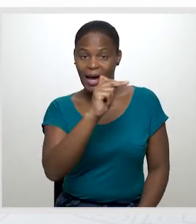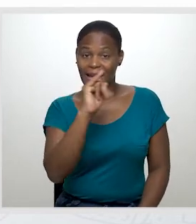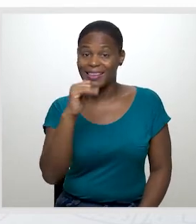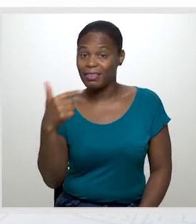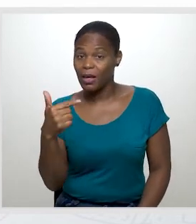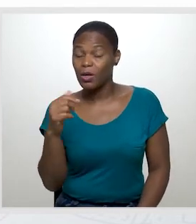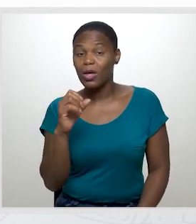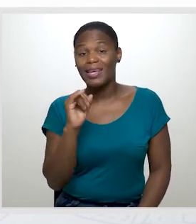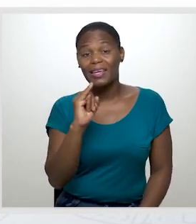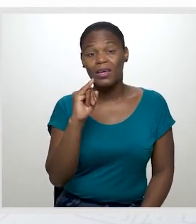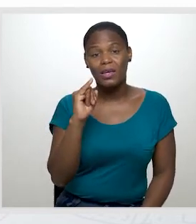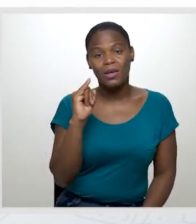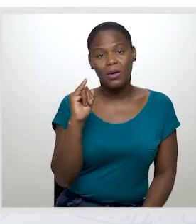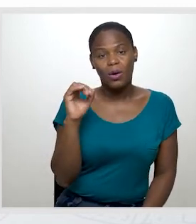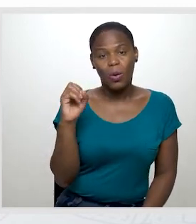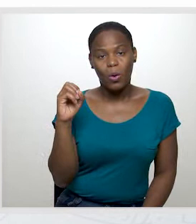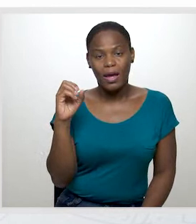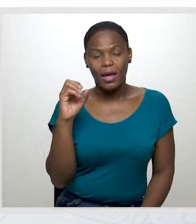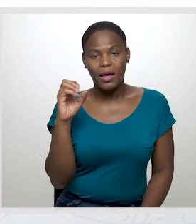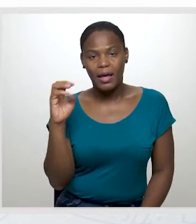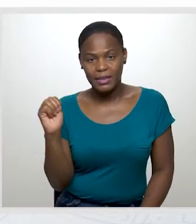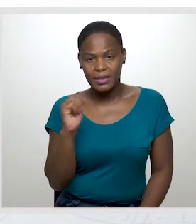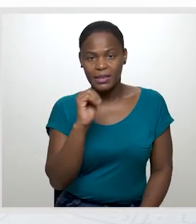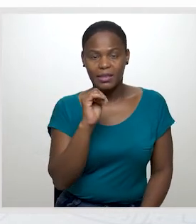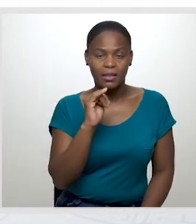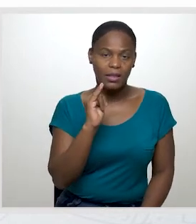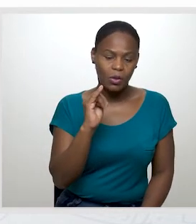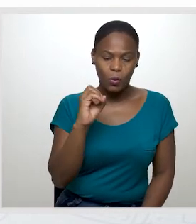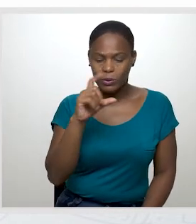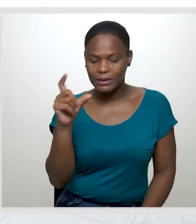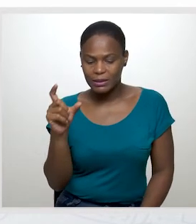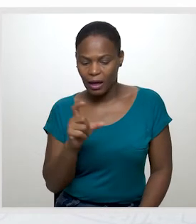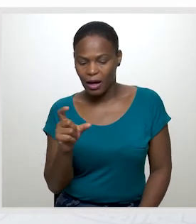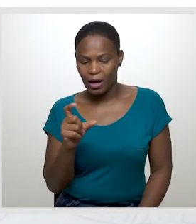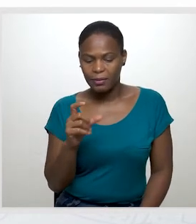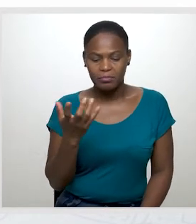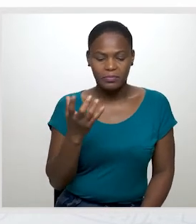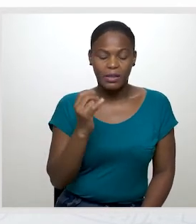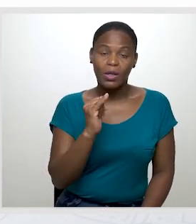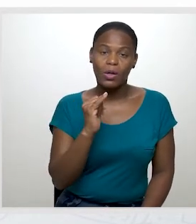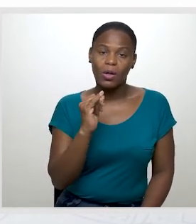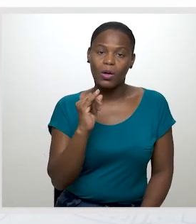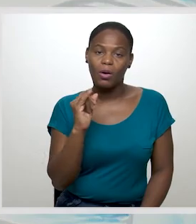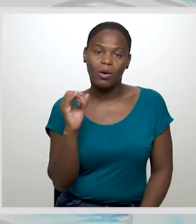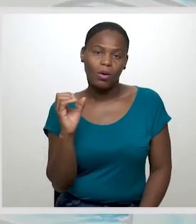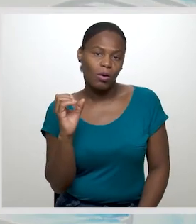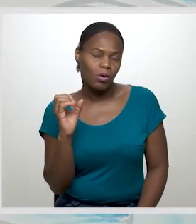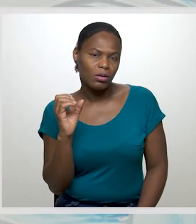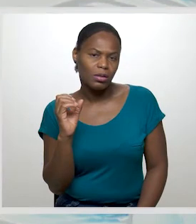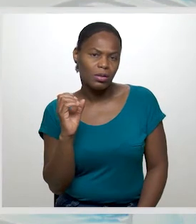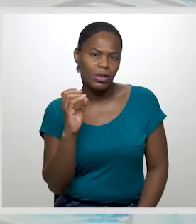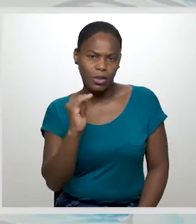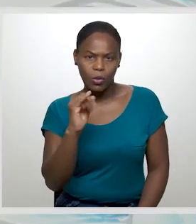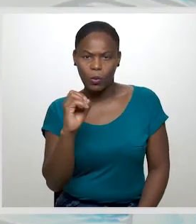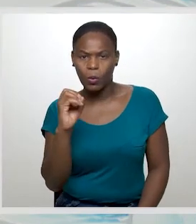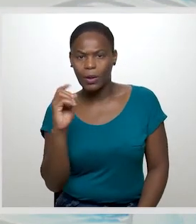AIT, IONS, IEZ et AIENT. C'est-à-dire que si tu remarques bien,